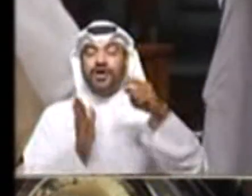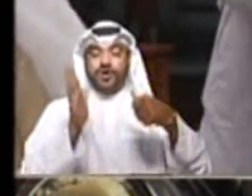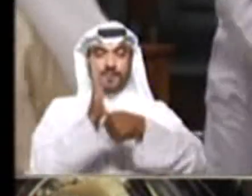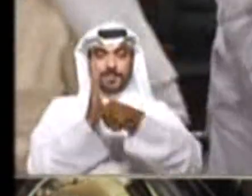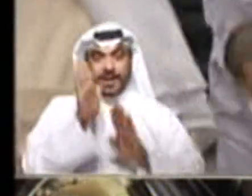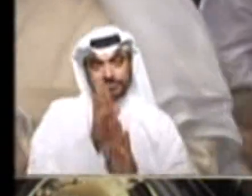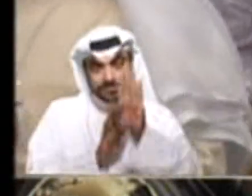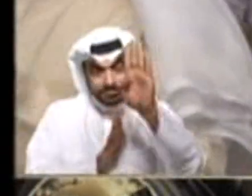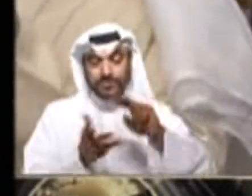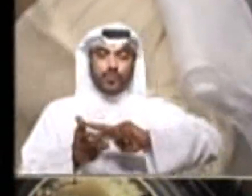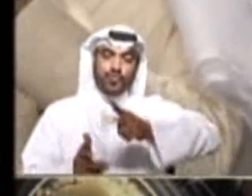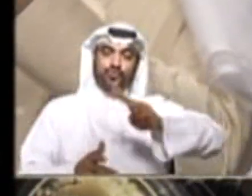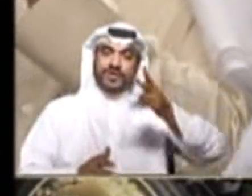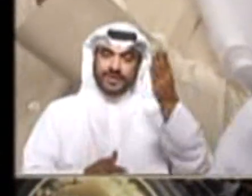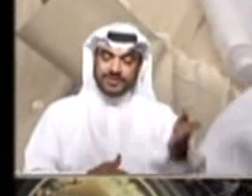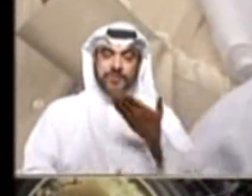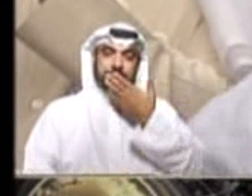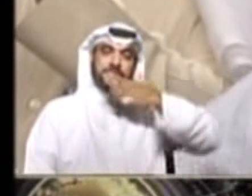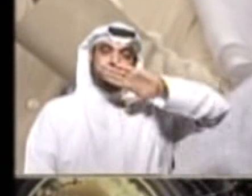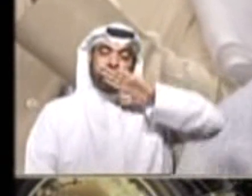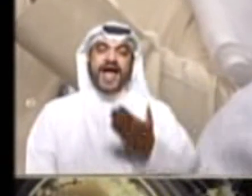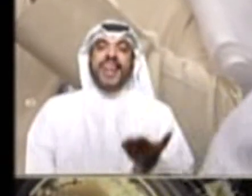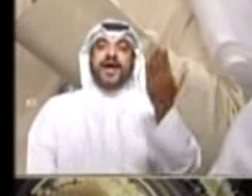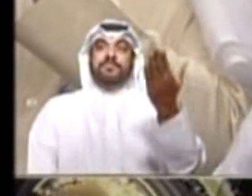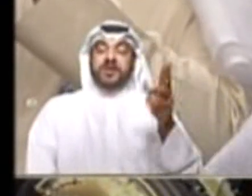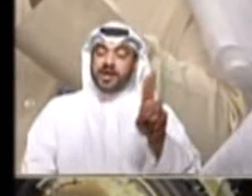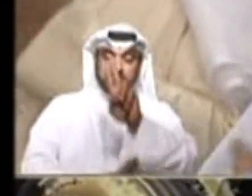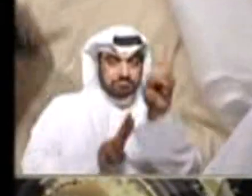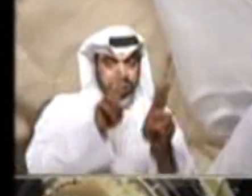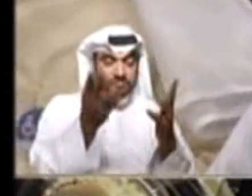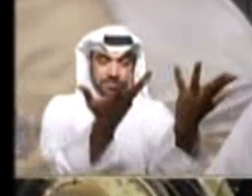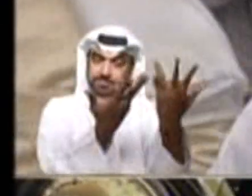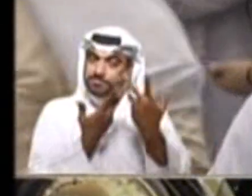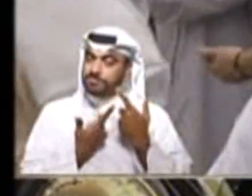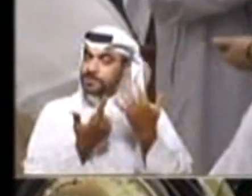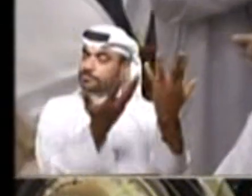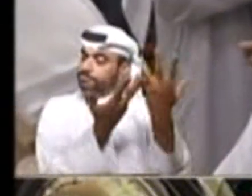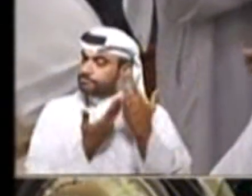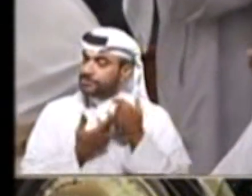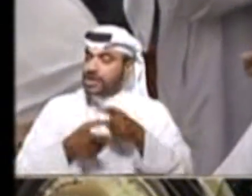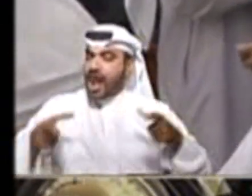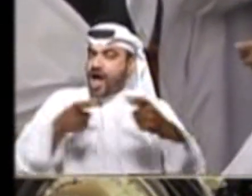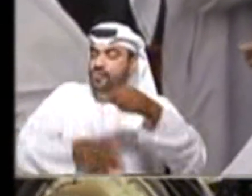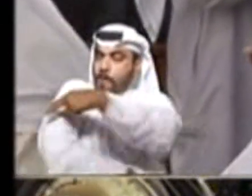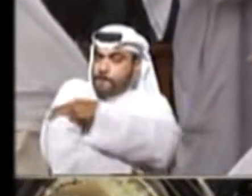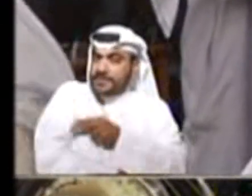الأسواق تتعلق في جميعه، والحمد لله لقينا يعني أذان يعني صاقية حق